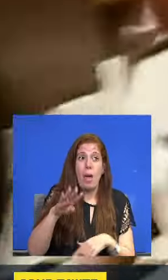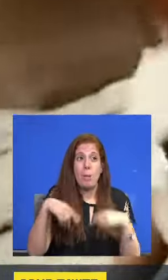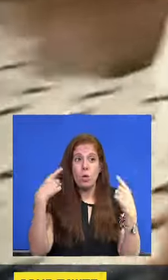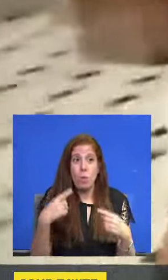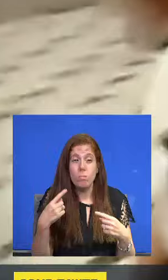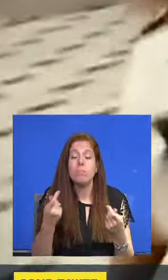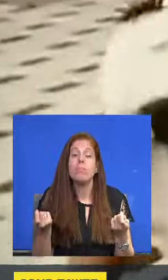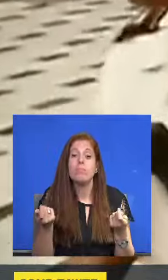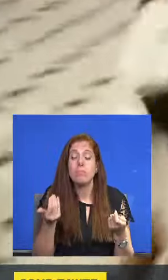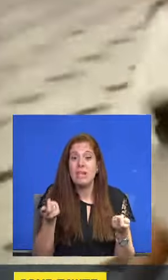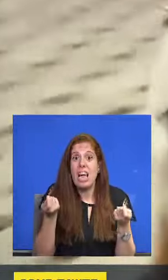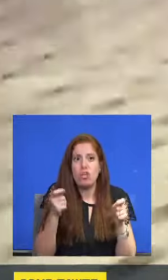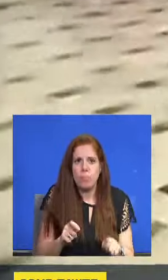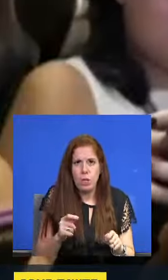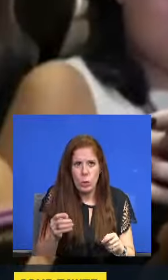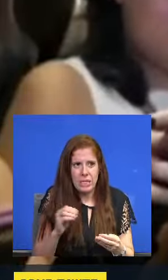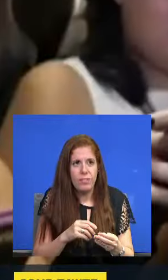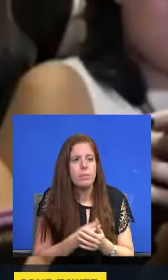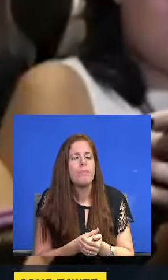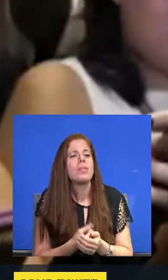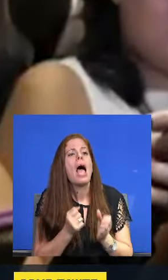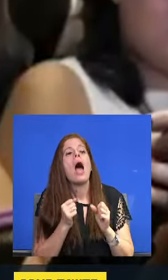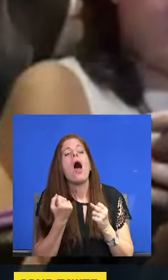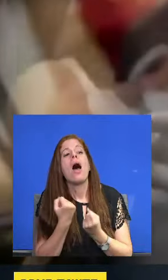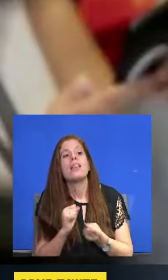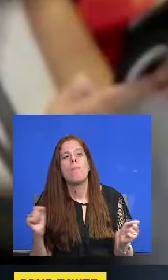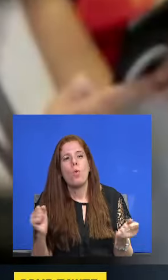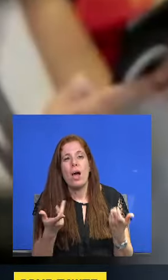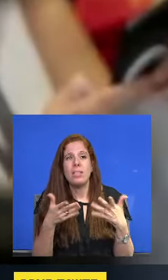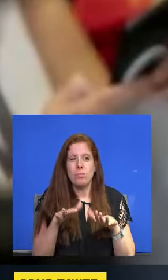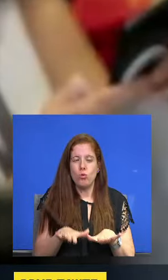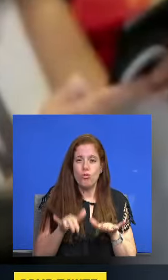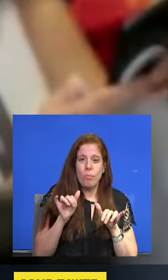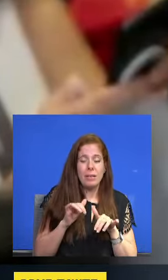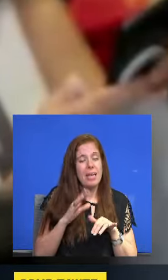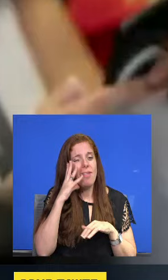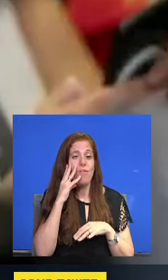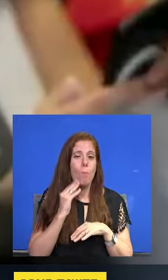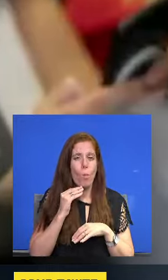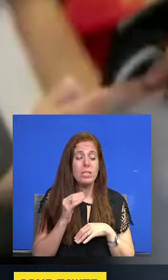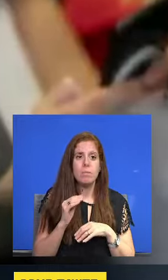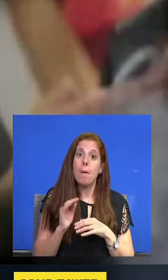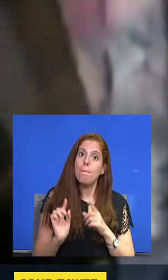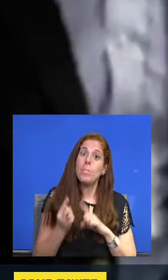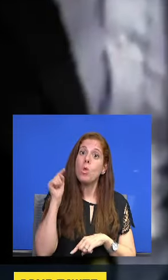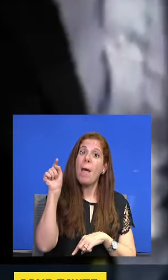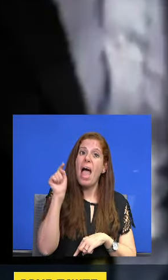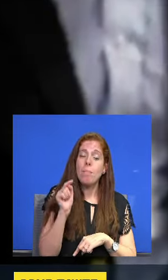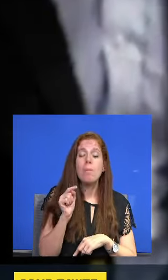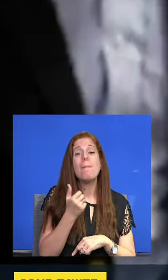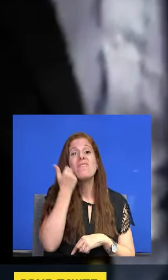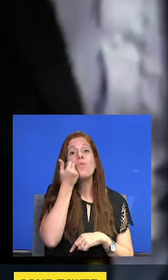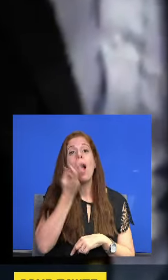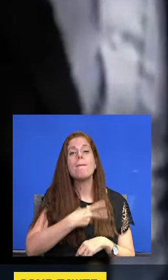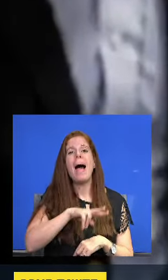away. הדמוקרטים יושבים מן הצד ומחככים ידיהם בהנה הגלויה. לפתע הם המבוגרים האחראים במשחק הזה.